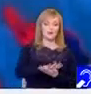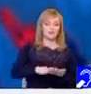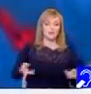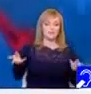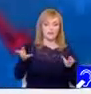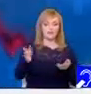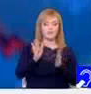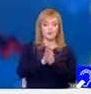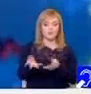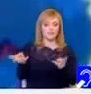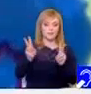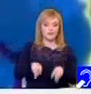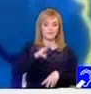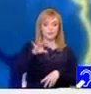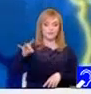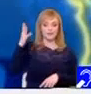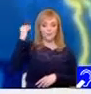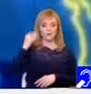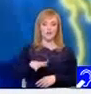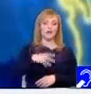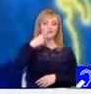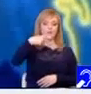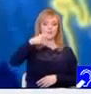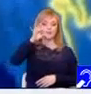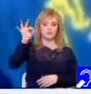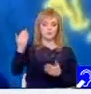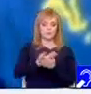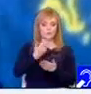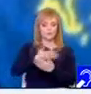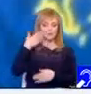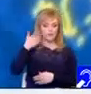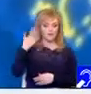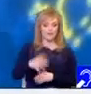continuare interviurile telejurnalului, iar de la ora 20, știrile de la București.